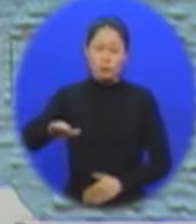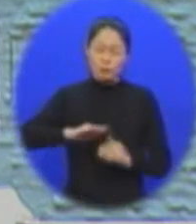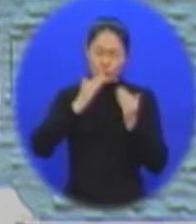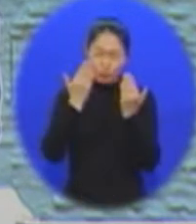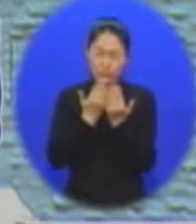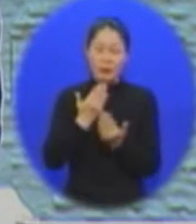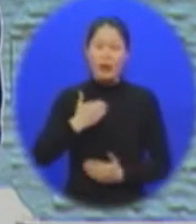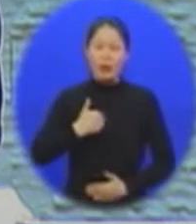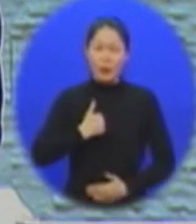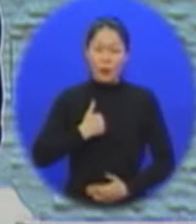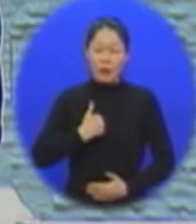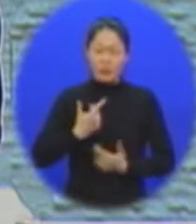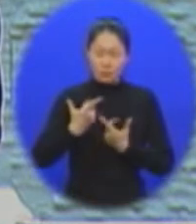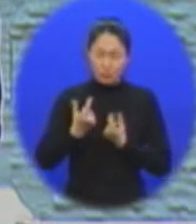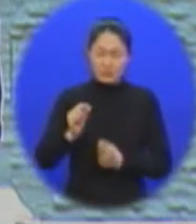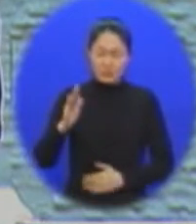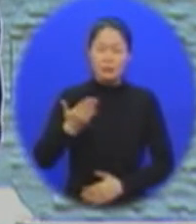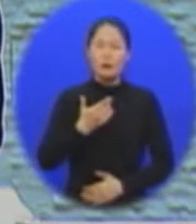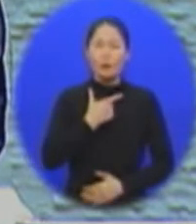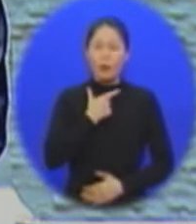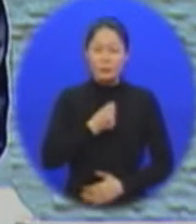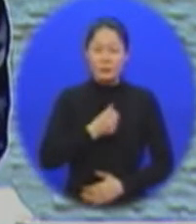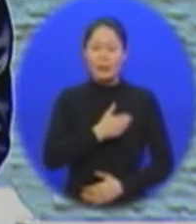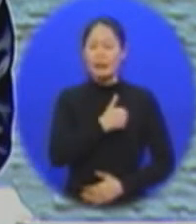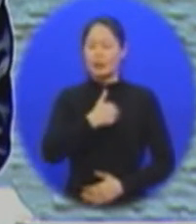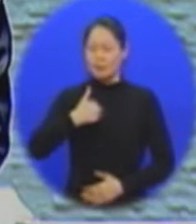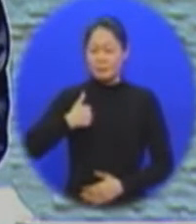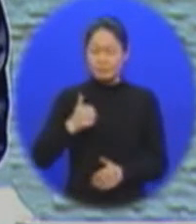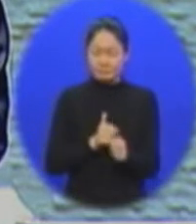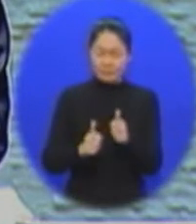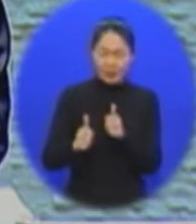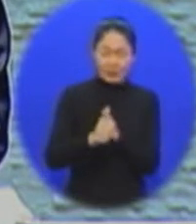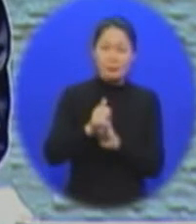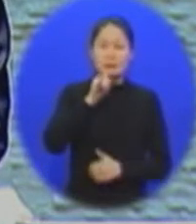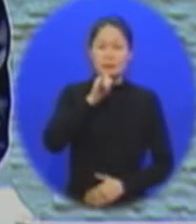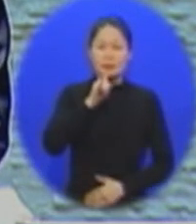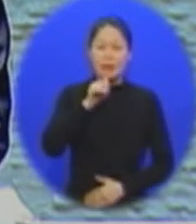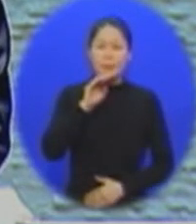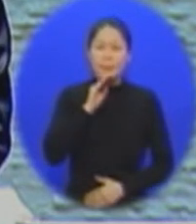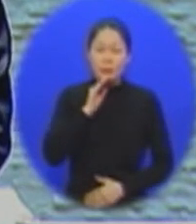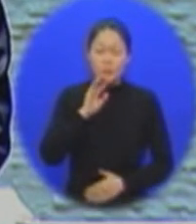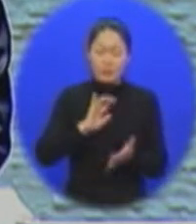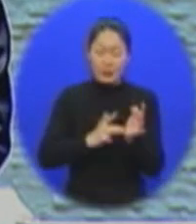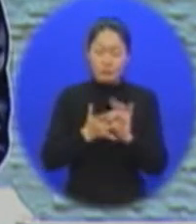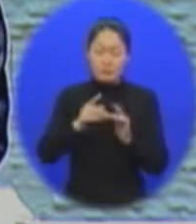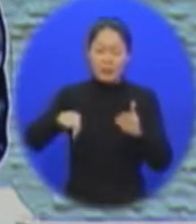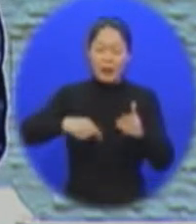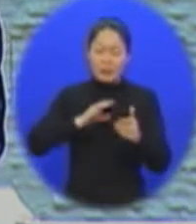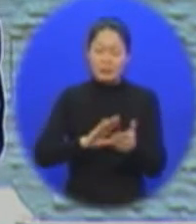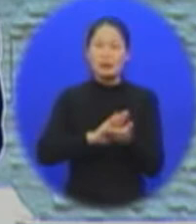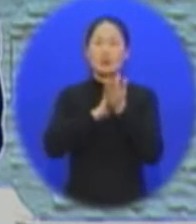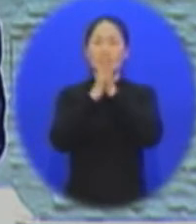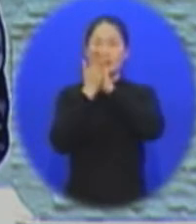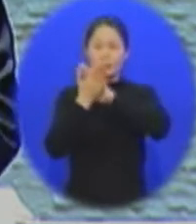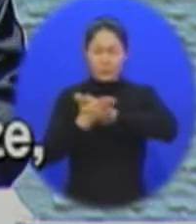이런 당당함이 있어요 이것이 바로 예수님 안에서 일어나는 지원합니다